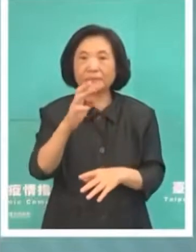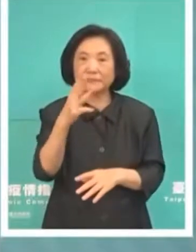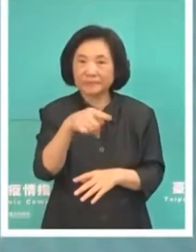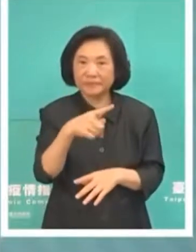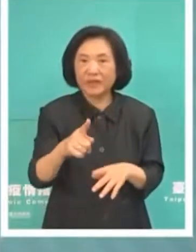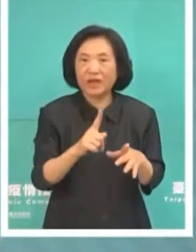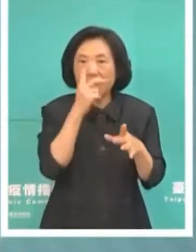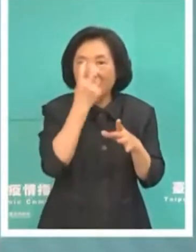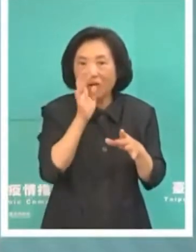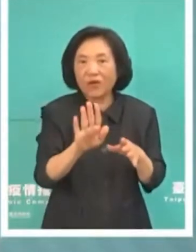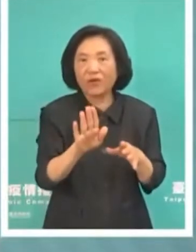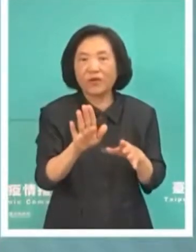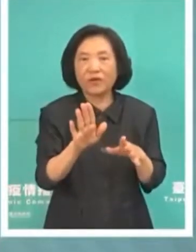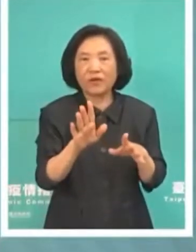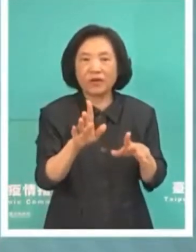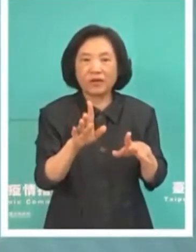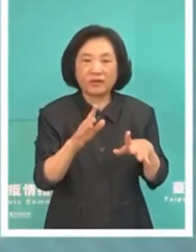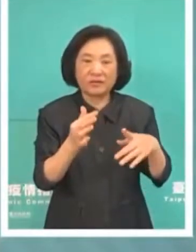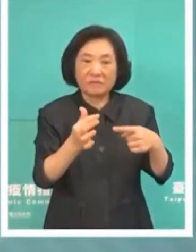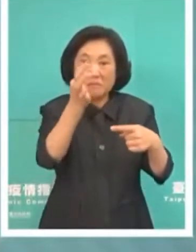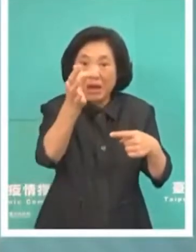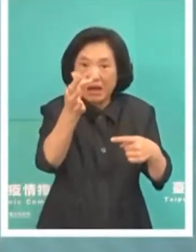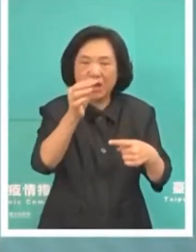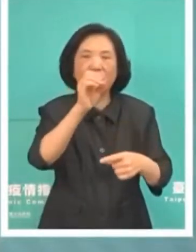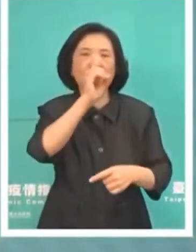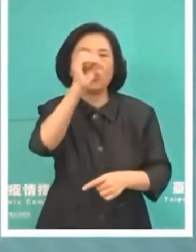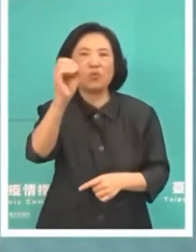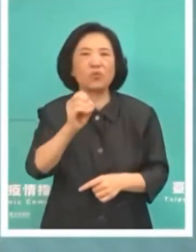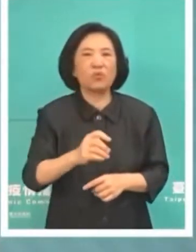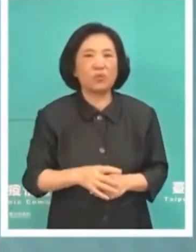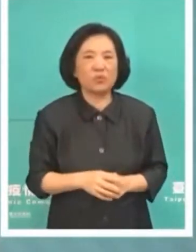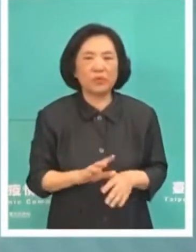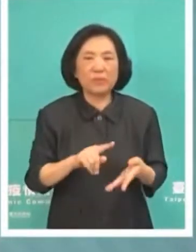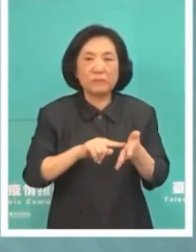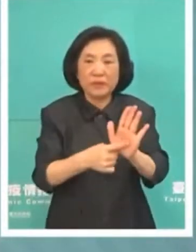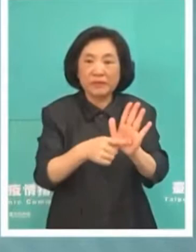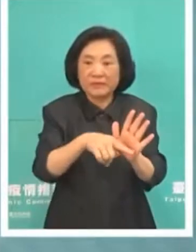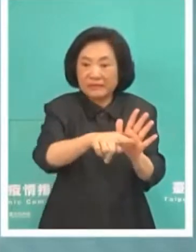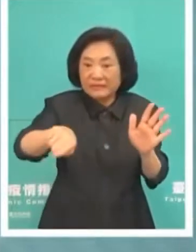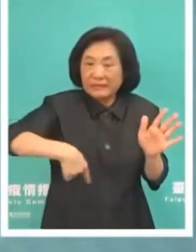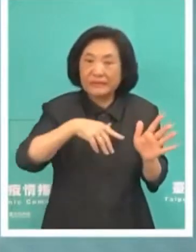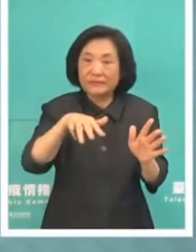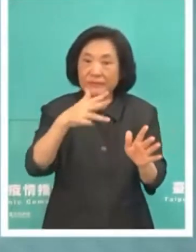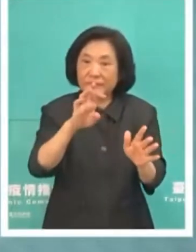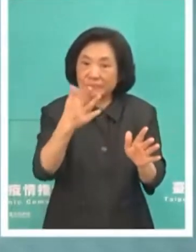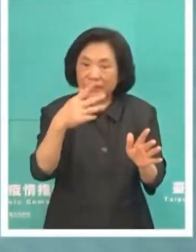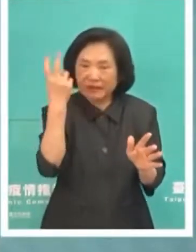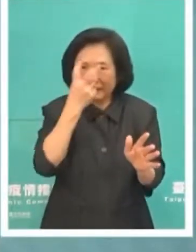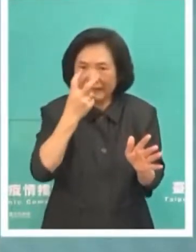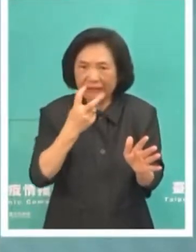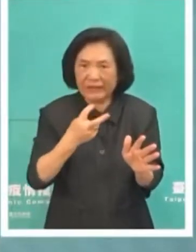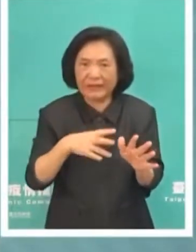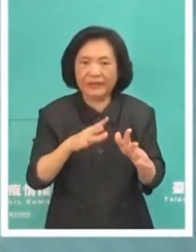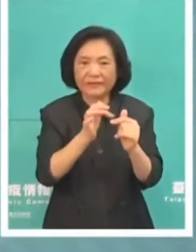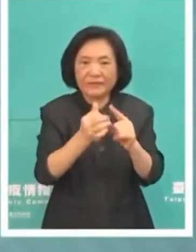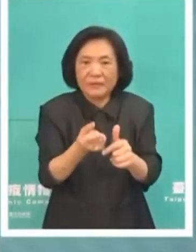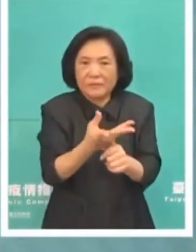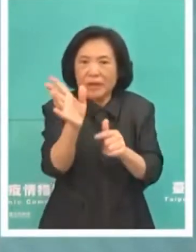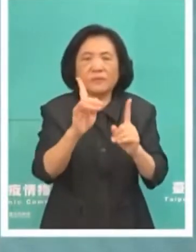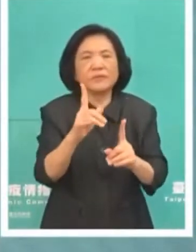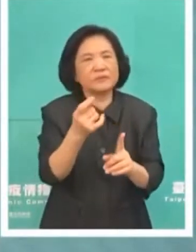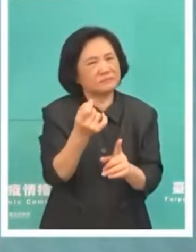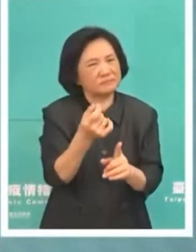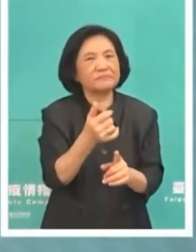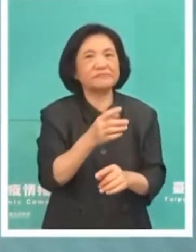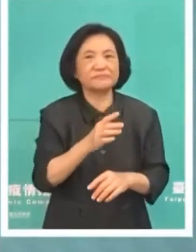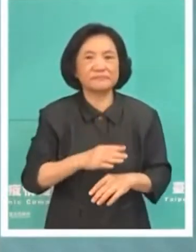例，可是零，这表示什么呢？这些 case 事实上在社区的量也很低啊。那我们来